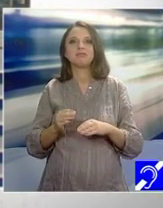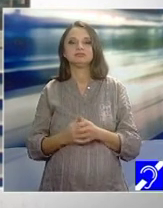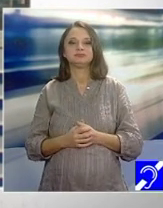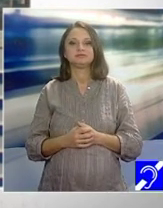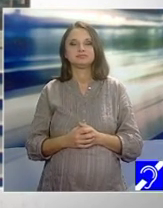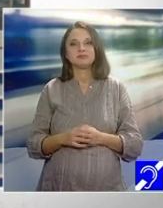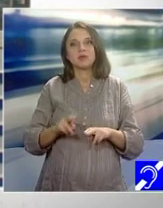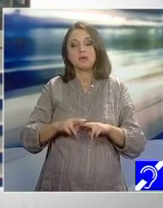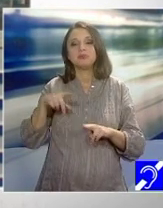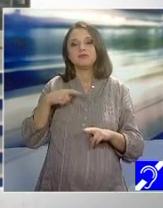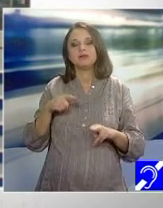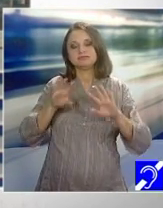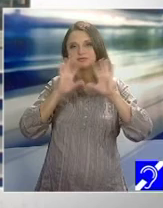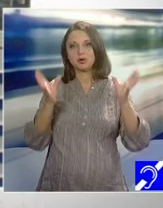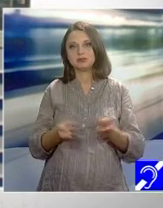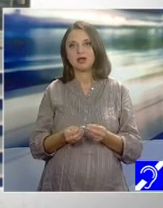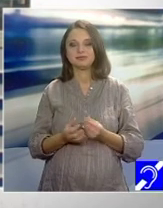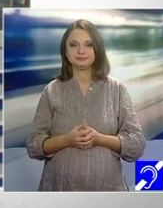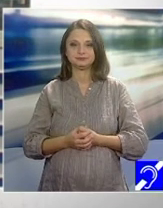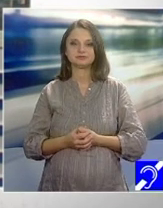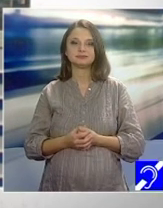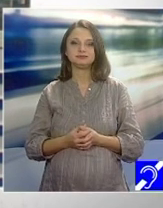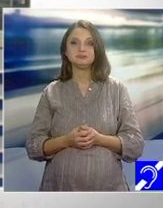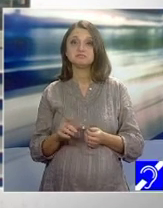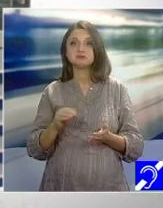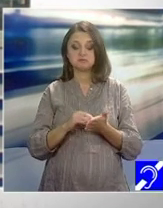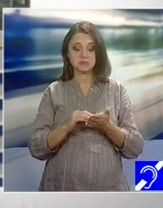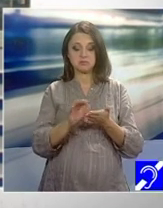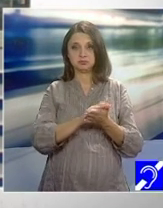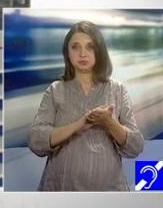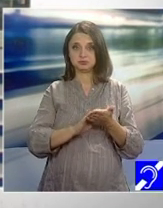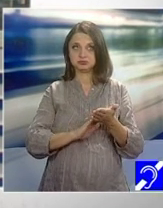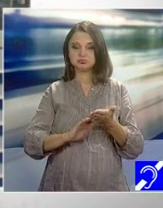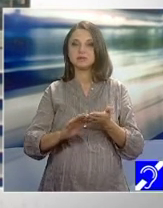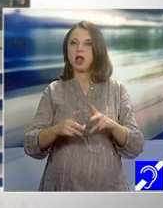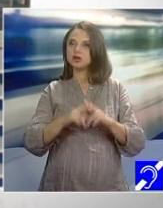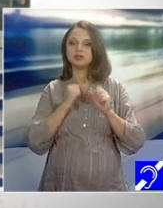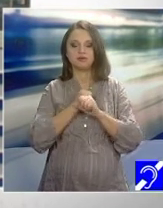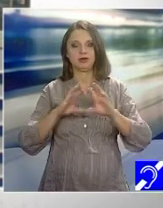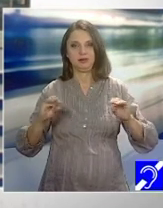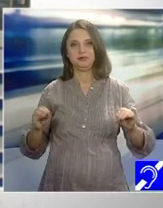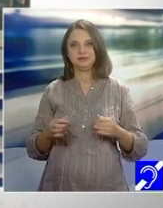asupra clădirii întregi este planșa tactilă, care ajută foarte mult.